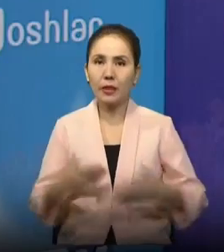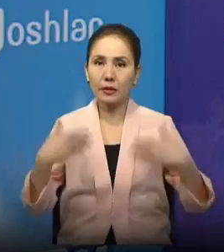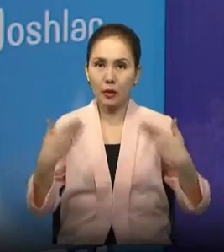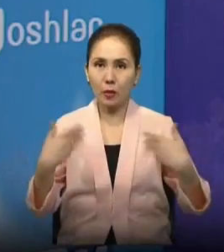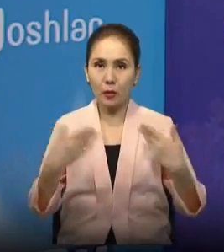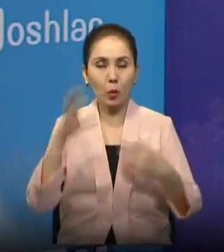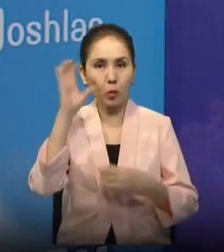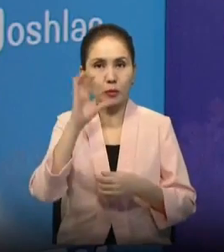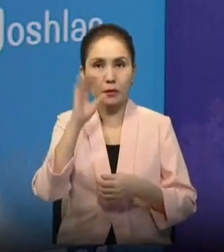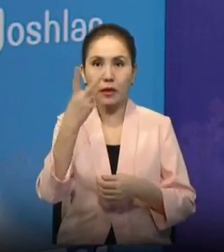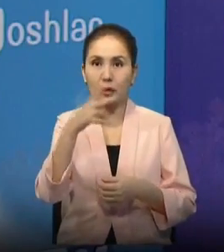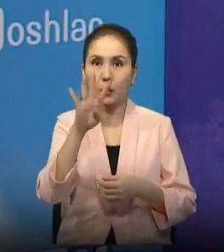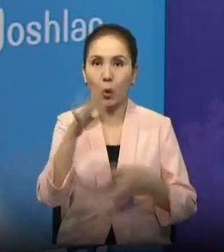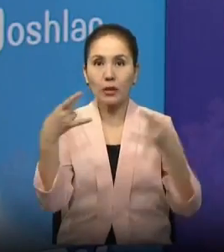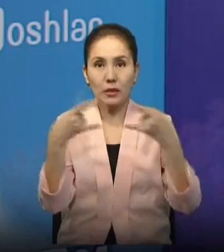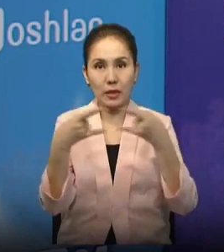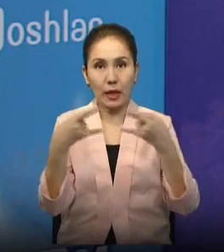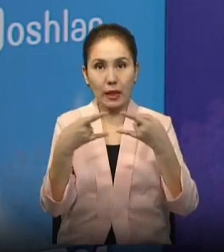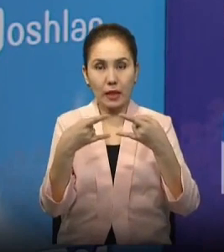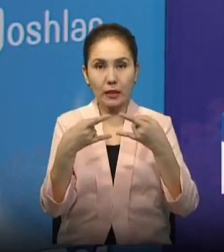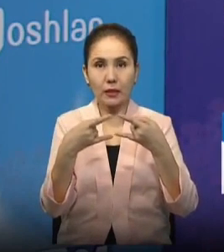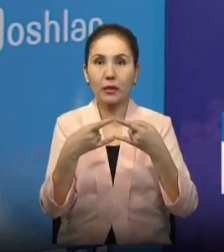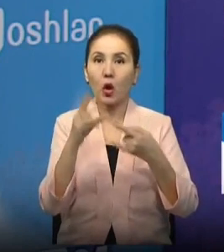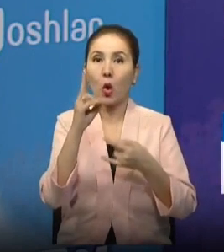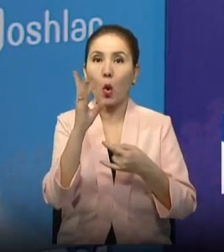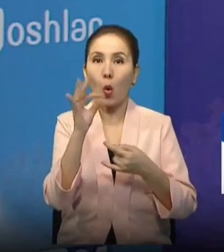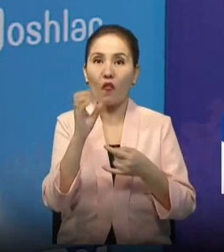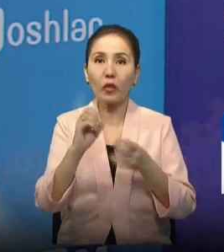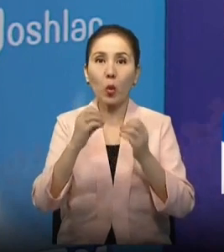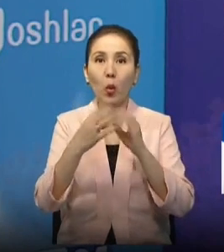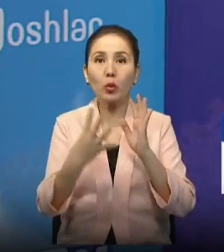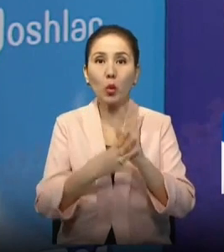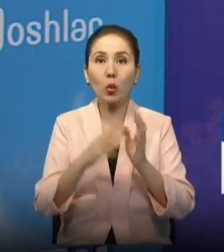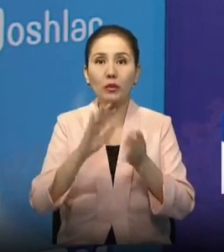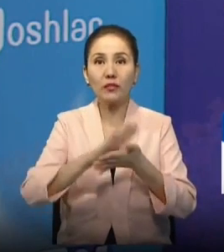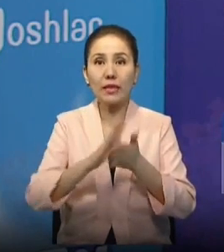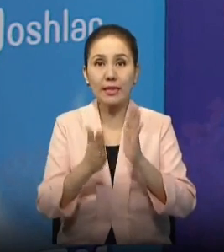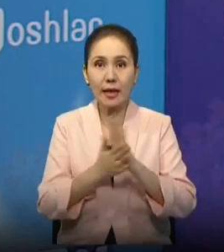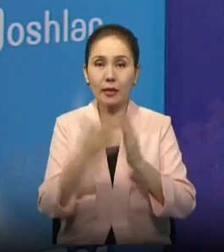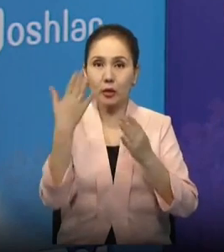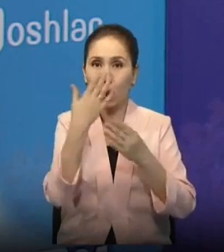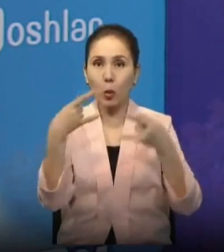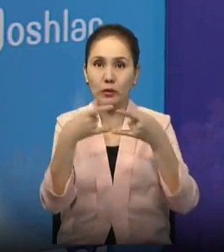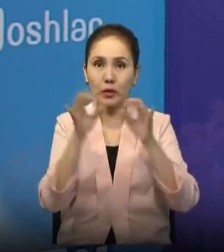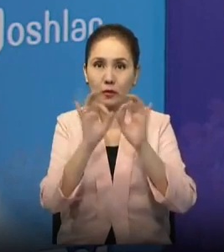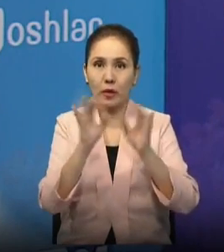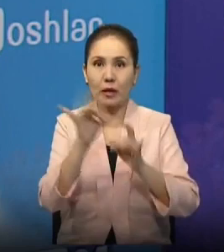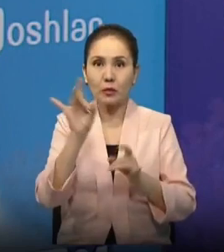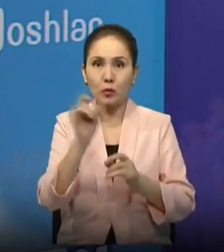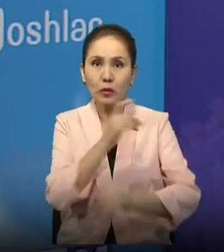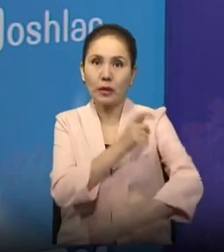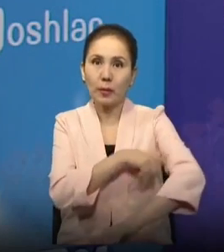Ассаламу алейкум. Узбекистан 24 телеканалы. COVID-19 вазият корсатувы Республика Махсус комиссиясының